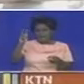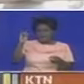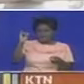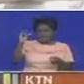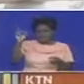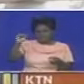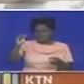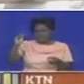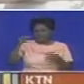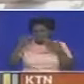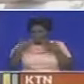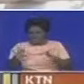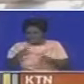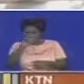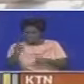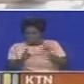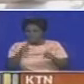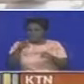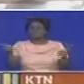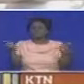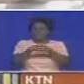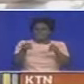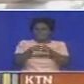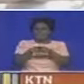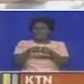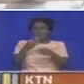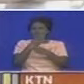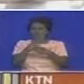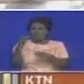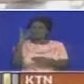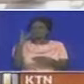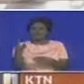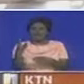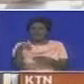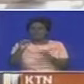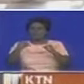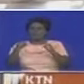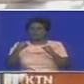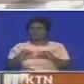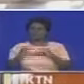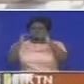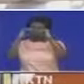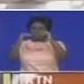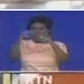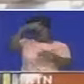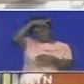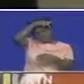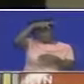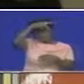UK mti Wake U SA University diploma